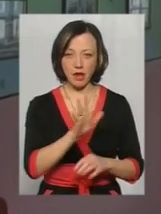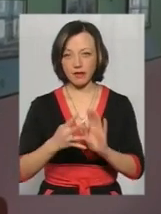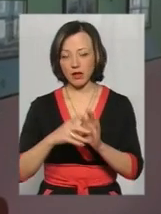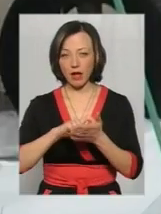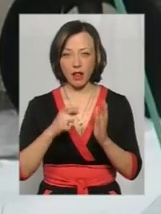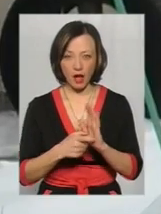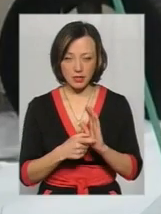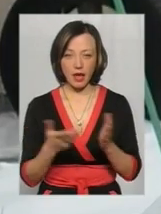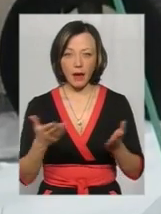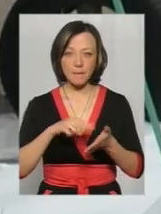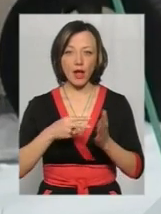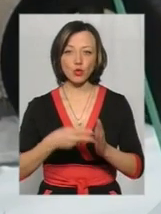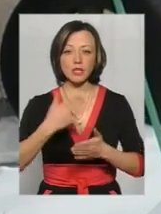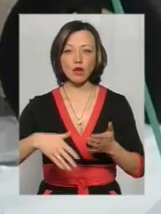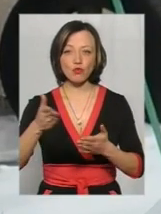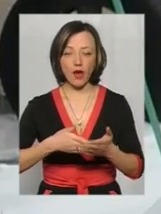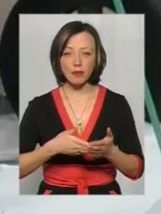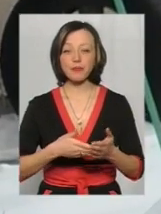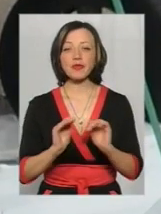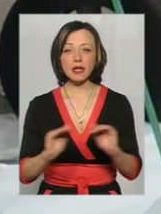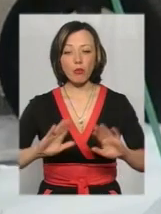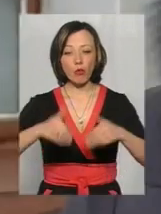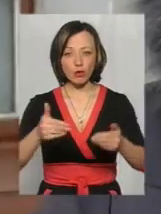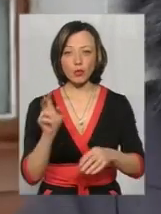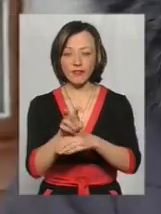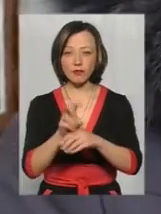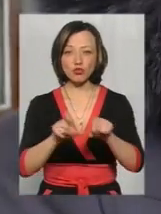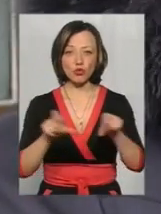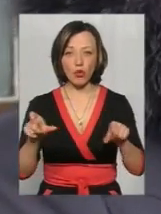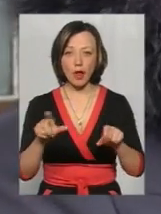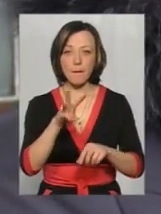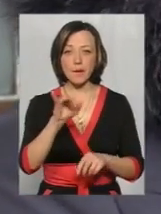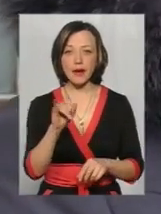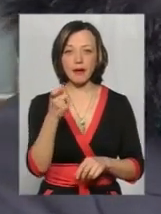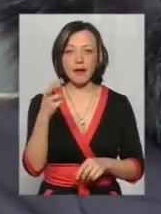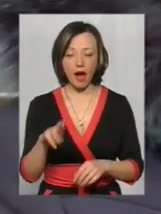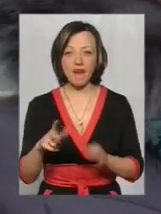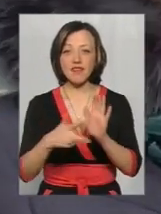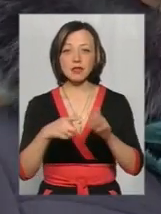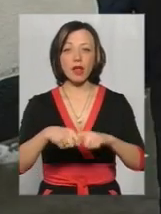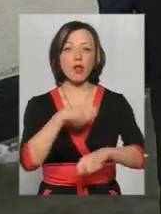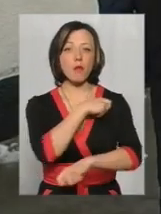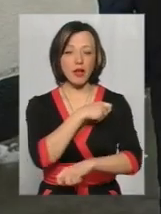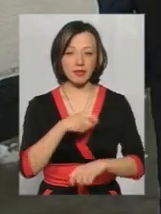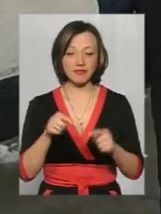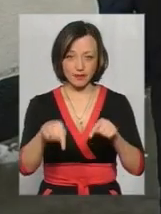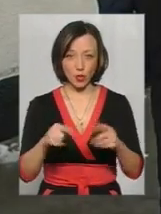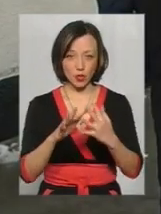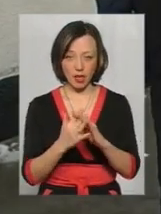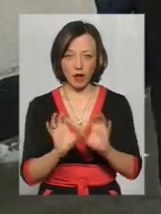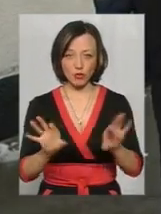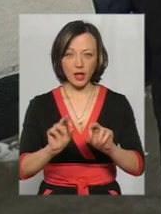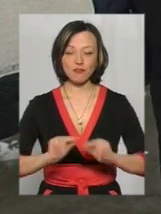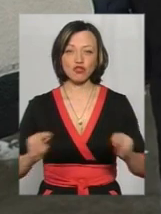5-9 класах, які планують скасувати. Учням пропонують відвідувати школу у Михлі за 8 кілометрів від села Мокрець, розповідає